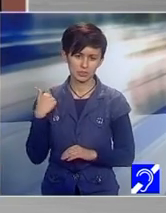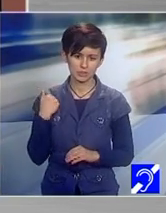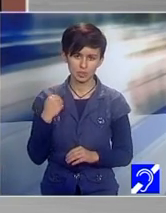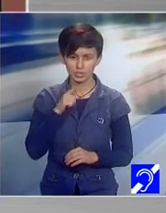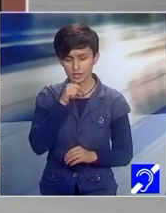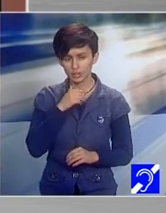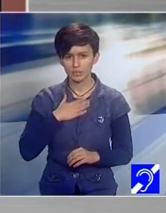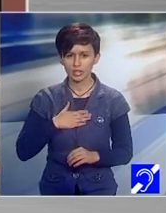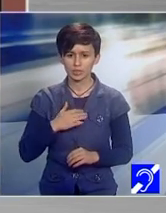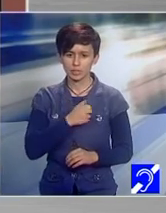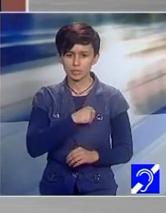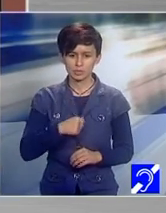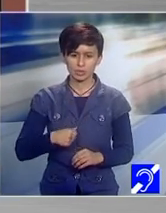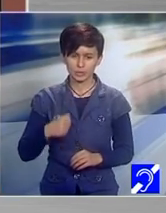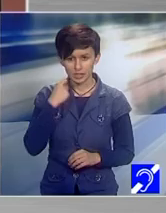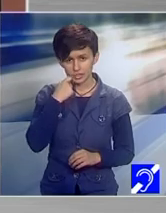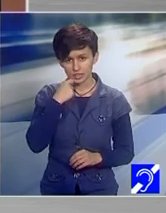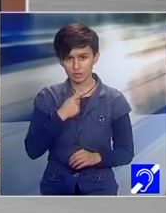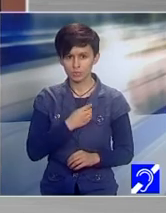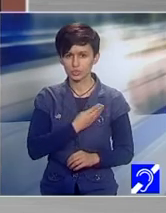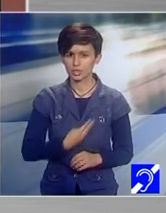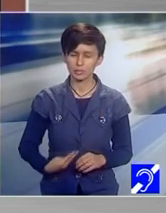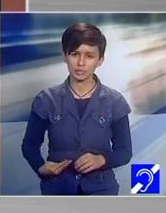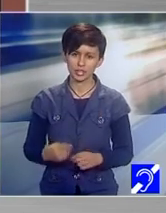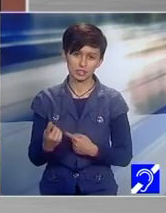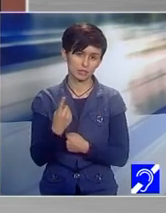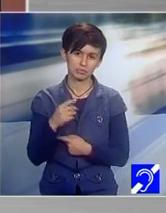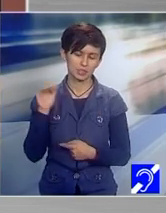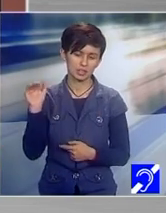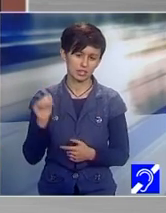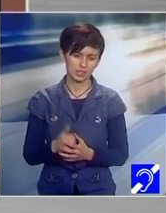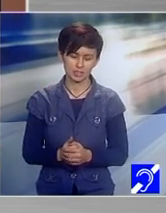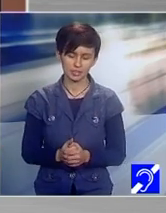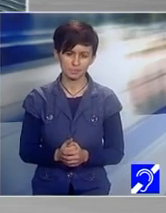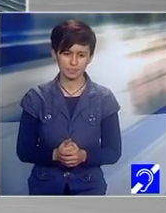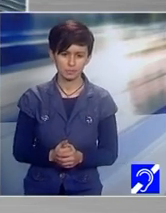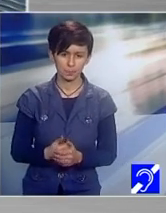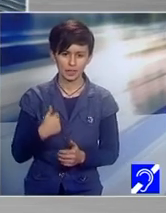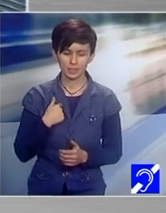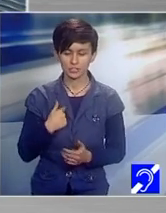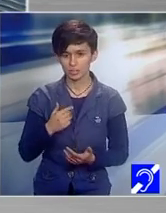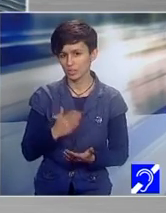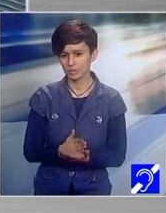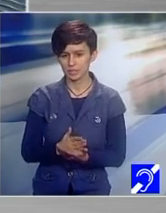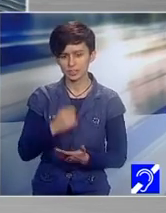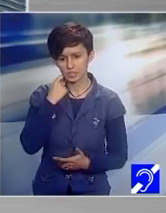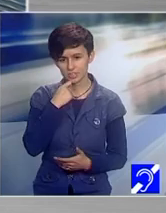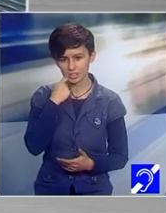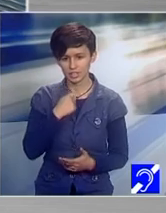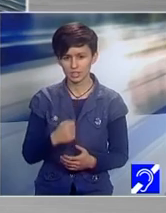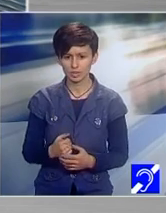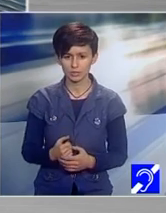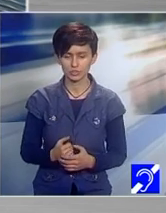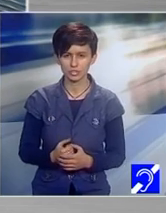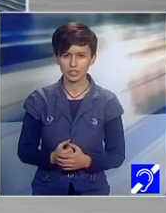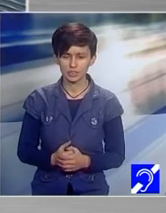afară? Și cum mă operez la Cluj? Nu se pune problema. Nici nu l-am cunoscut pe domnul doctor. Ne-am întâlnit prima dată în iulie sau septembrie înainte a